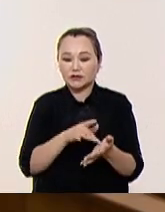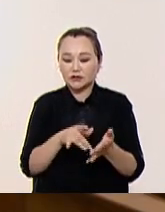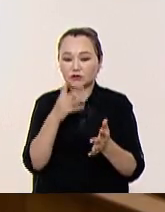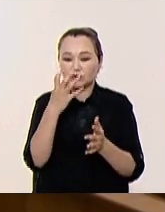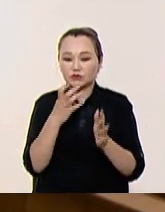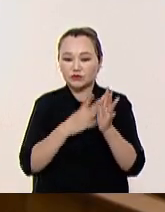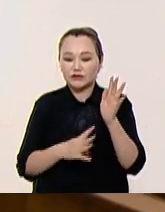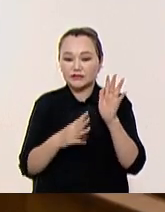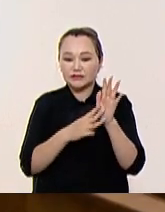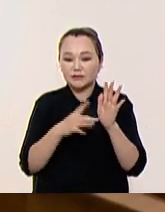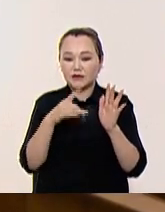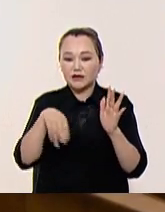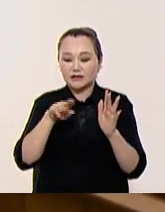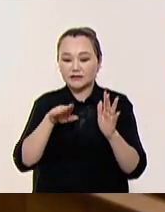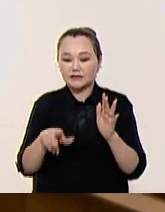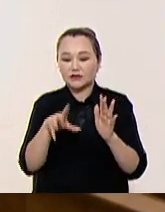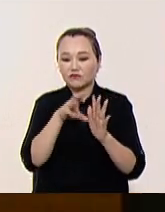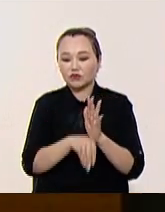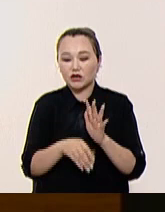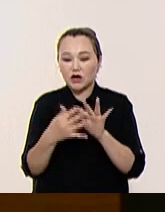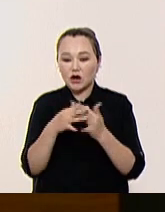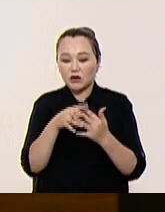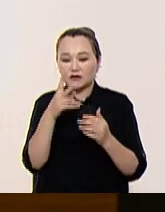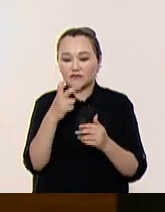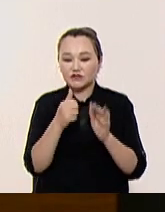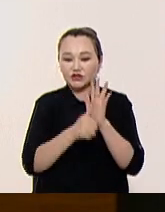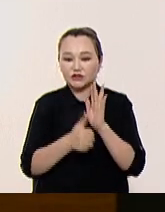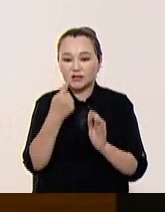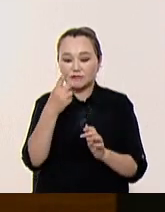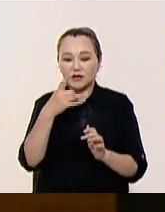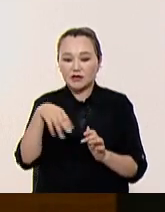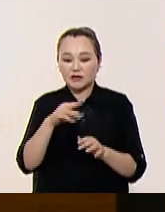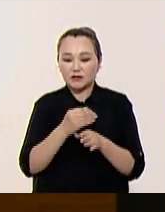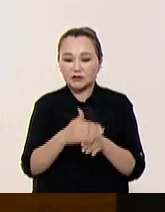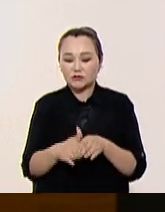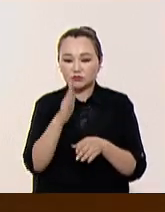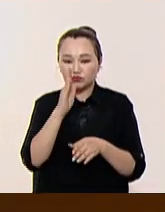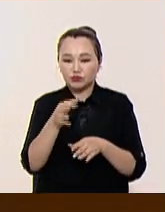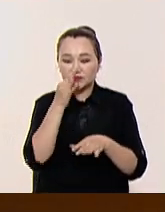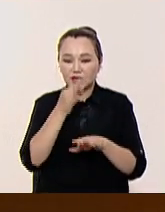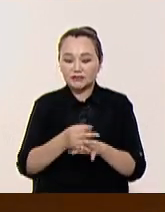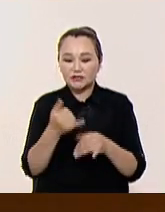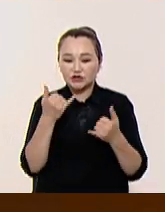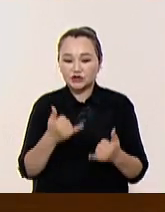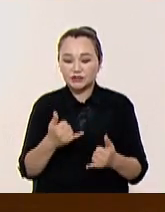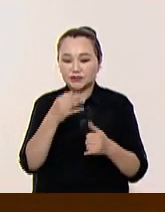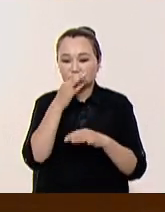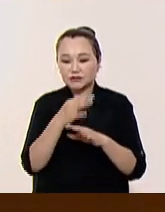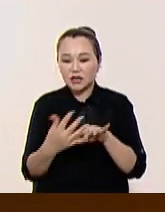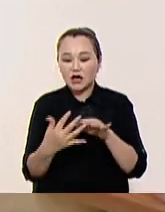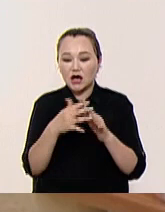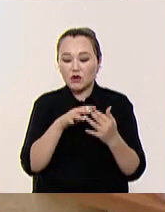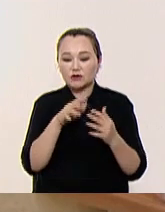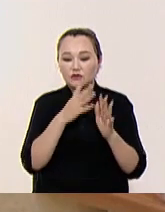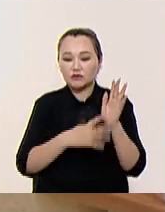498 миллиард теңге, оның ішінде ауылдарға 261 миллиард теңге бөлінетінін айтты. Биылдың өзінде ауылдарға